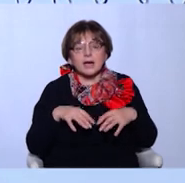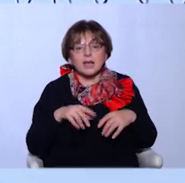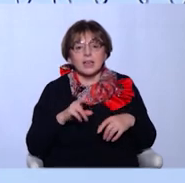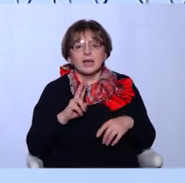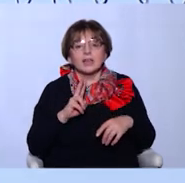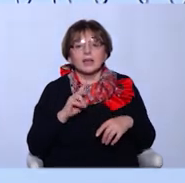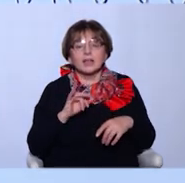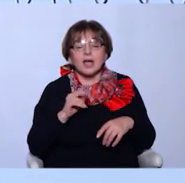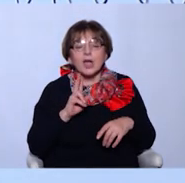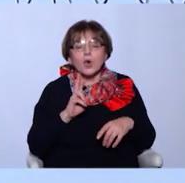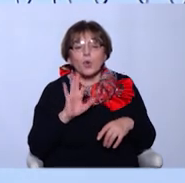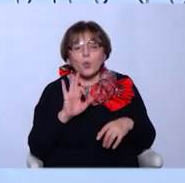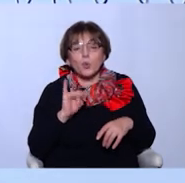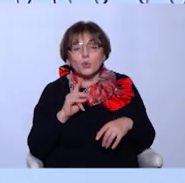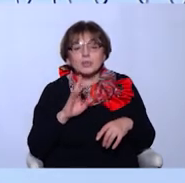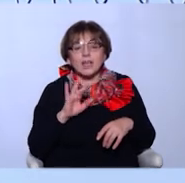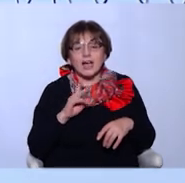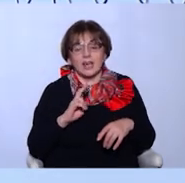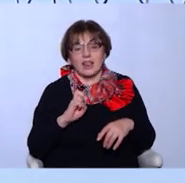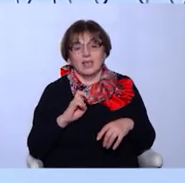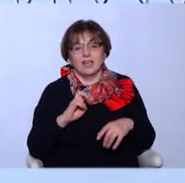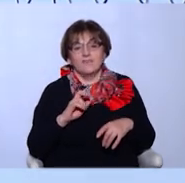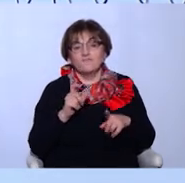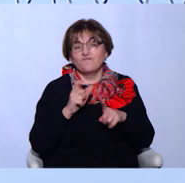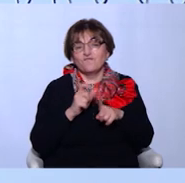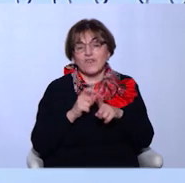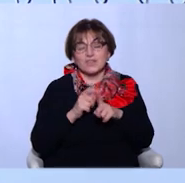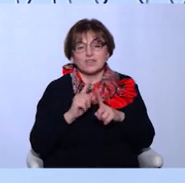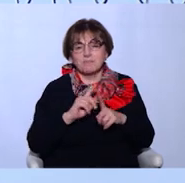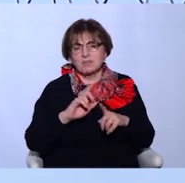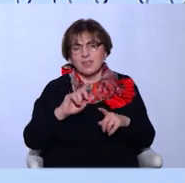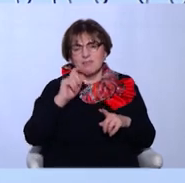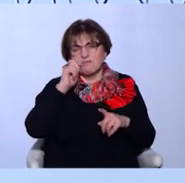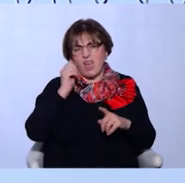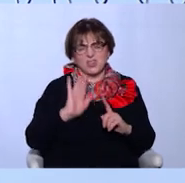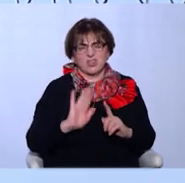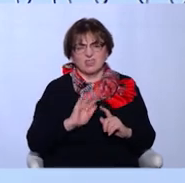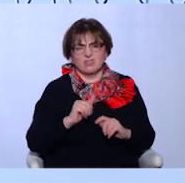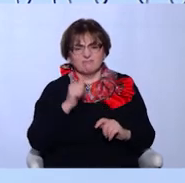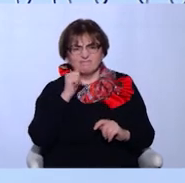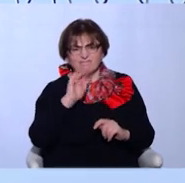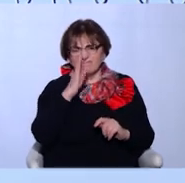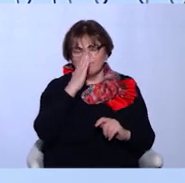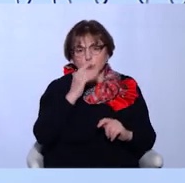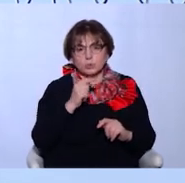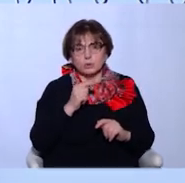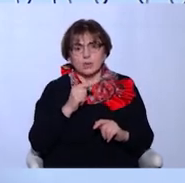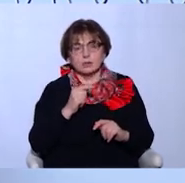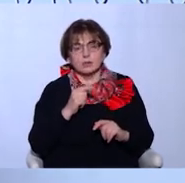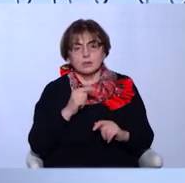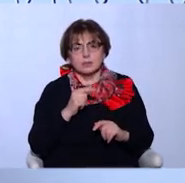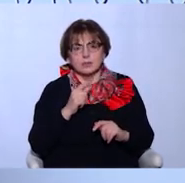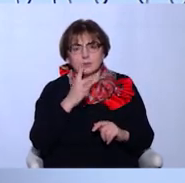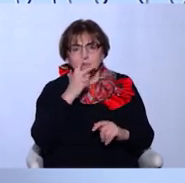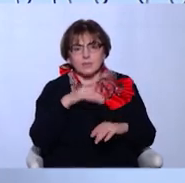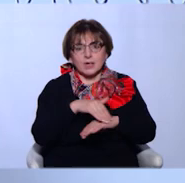ღილღველსაო აი ქურდ კანტალა ვაჟას სიტყვებით ვიტყოდი აი რაღაც არაკაცულად ქურდულად 15